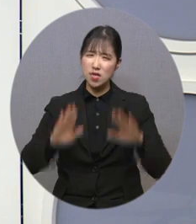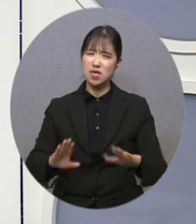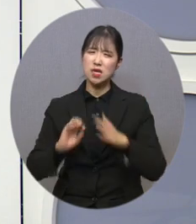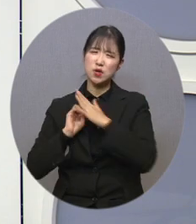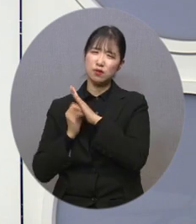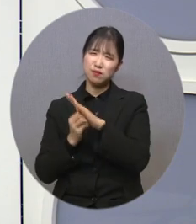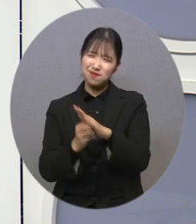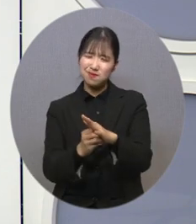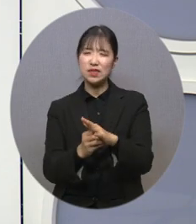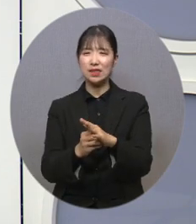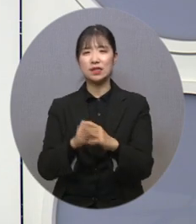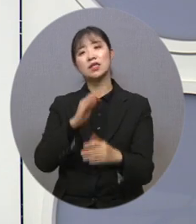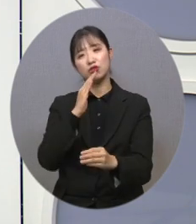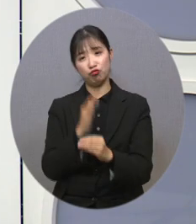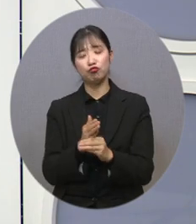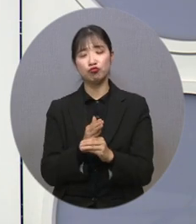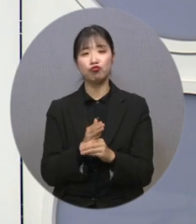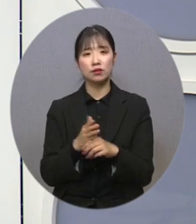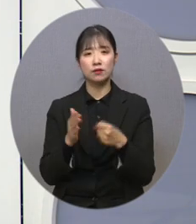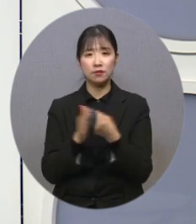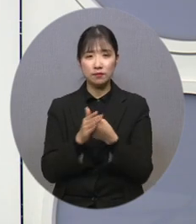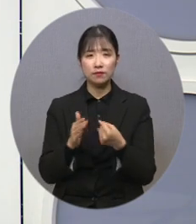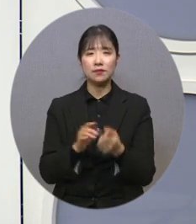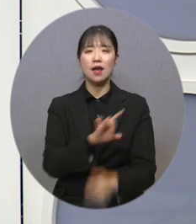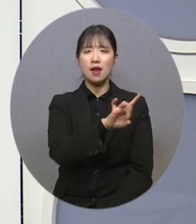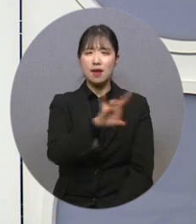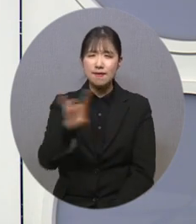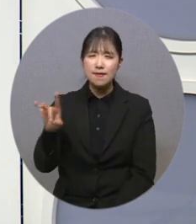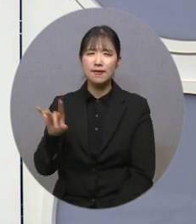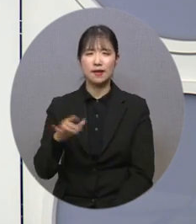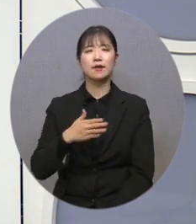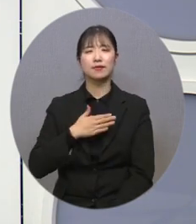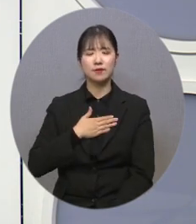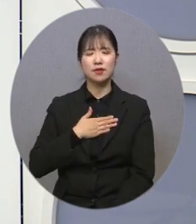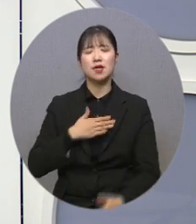침체기에 들어갔고 이런 시기에는 한 사람 한 사람이